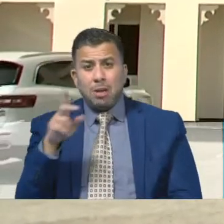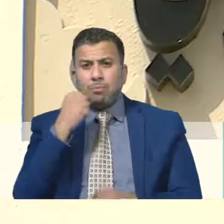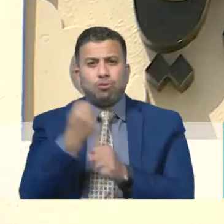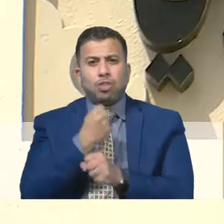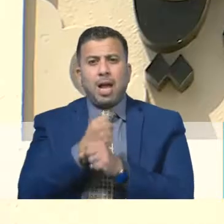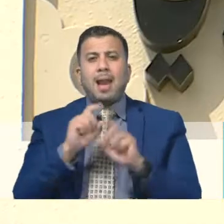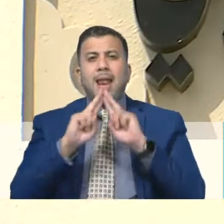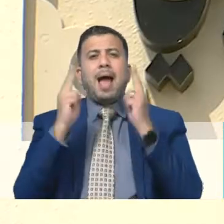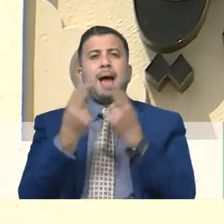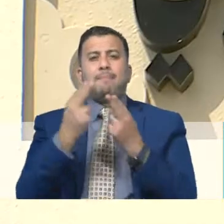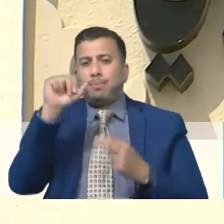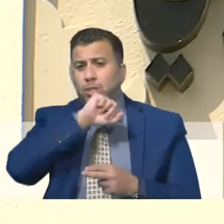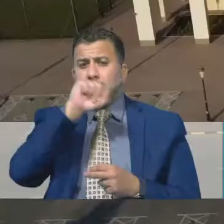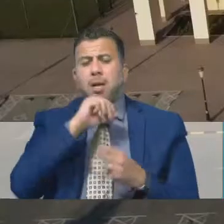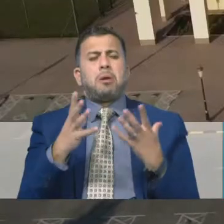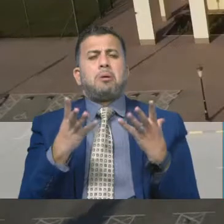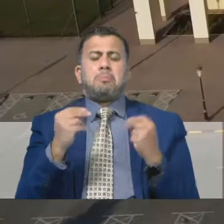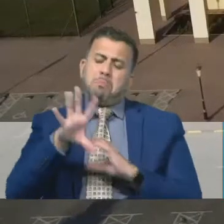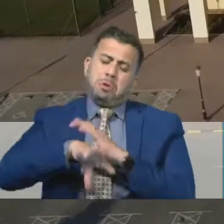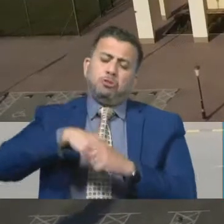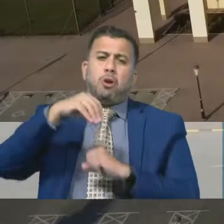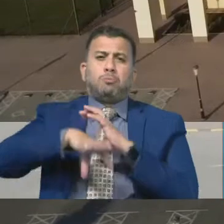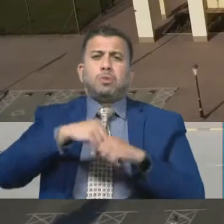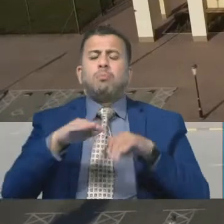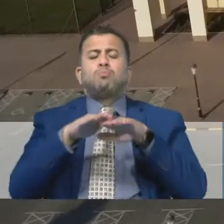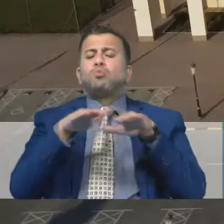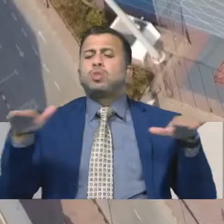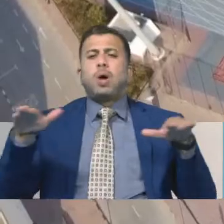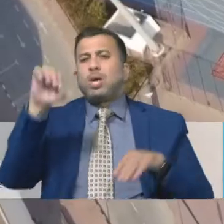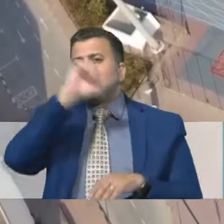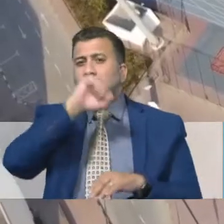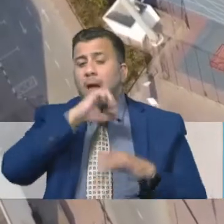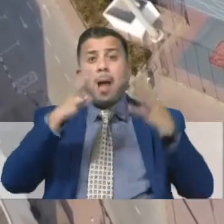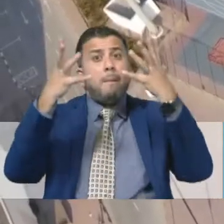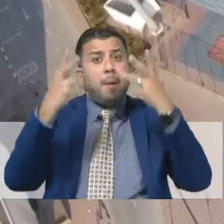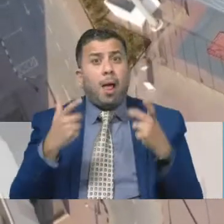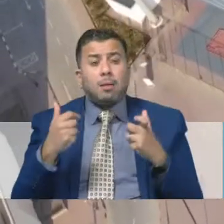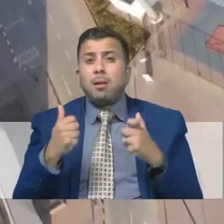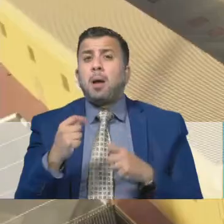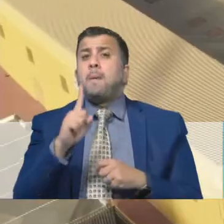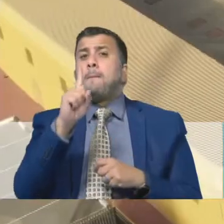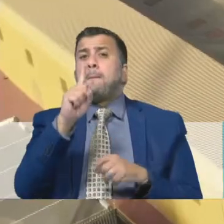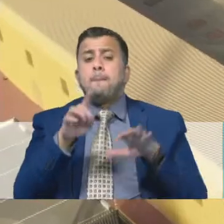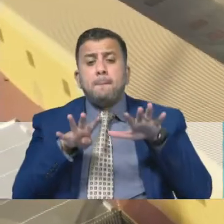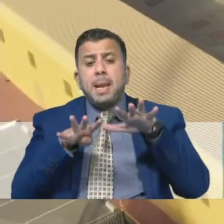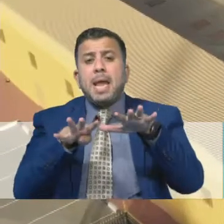العامة بالشارقة العديد من المشاريع على مستوى الإمارة بلغت قيمتها